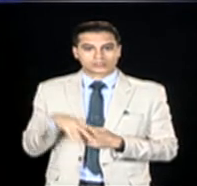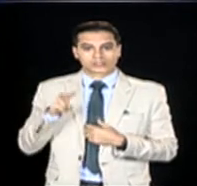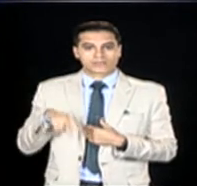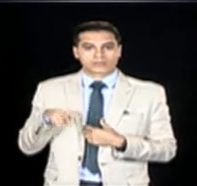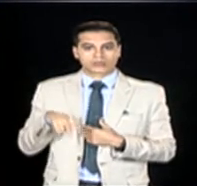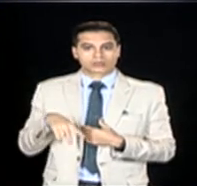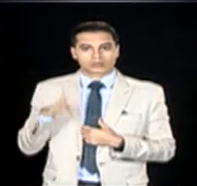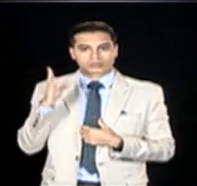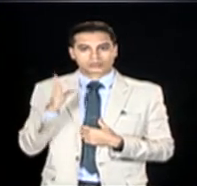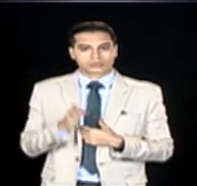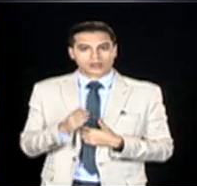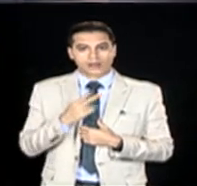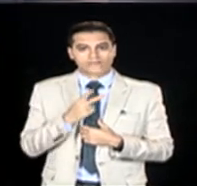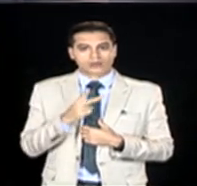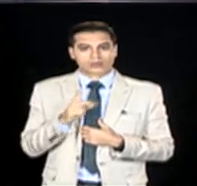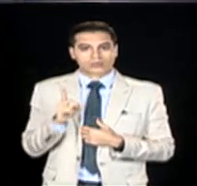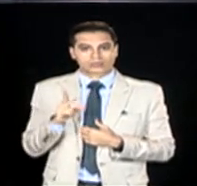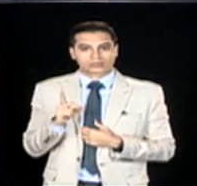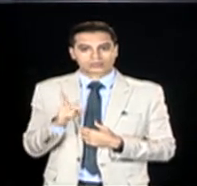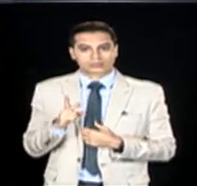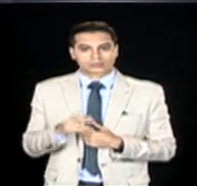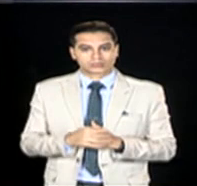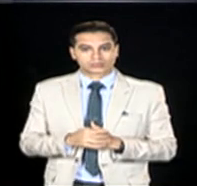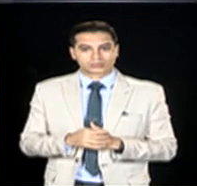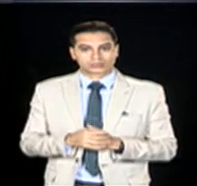18 إبريل 2021.